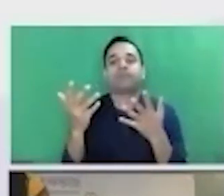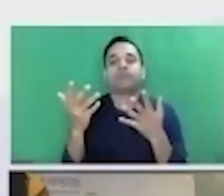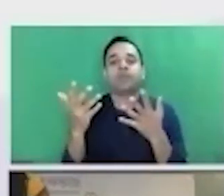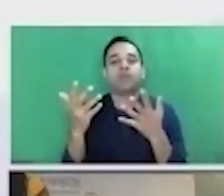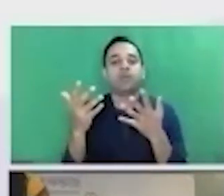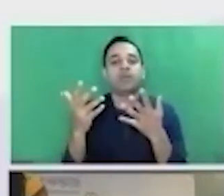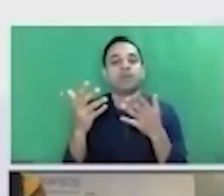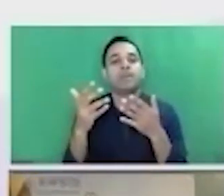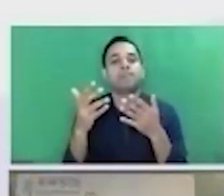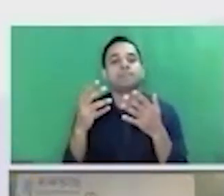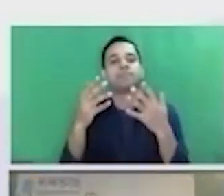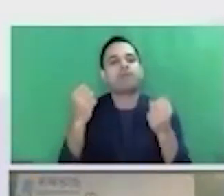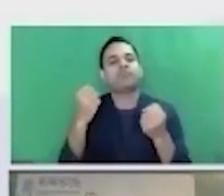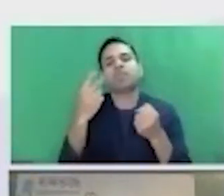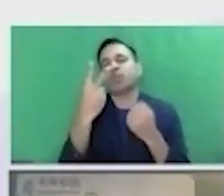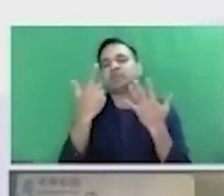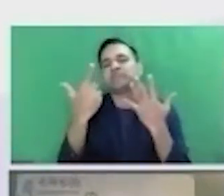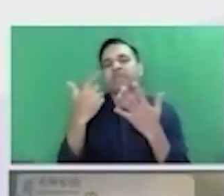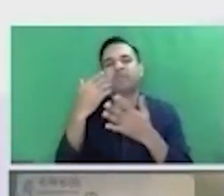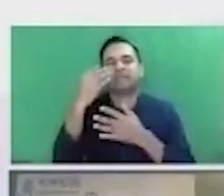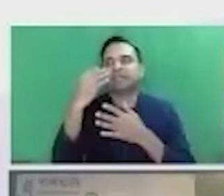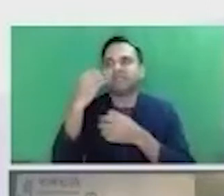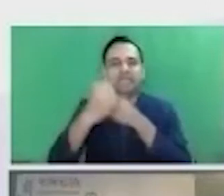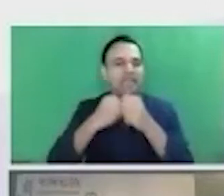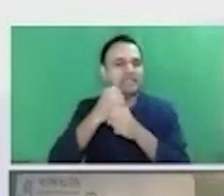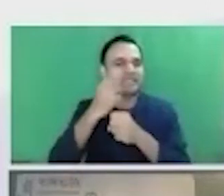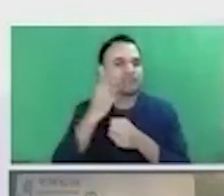27 سنة خبرة في هذا المجال